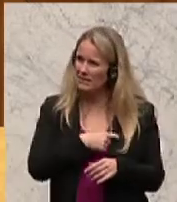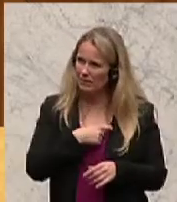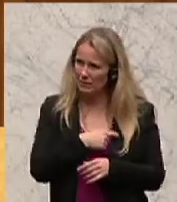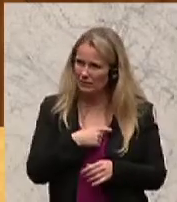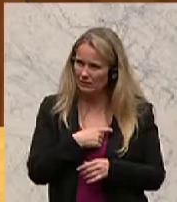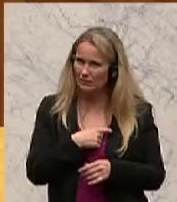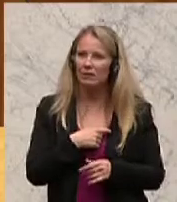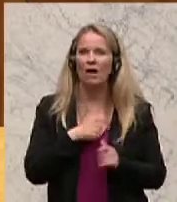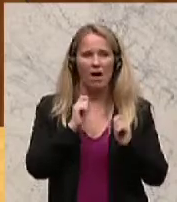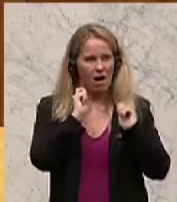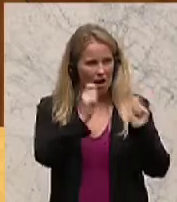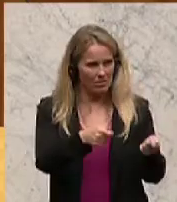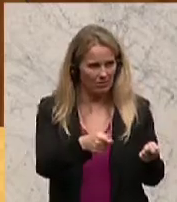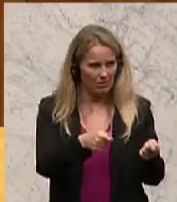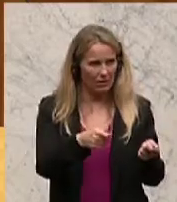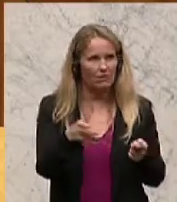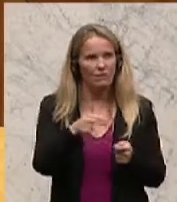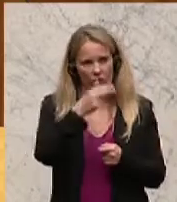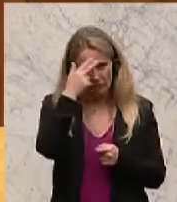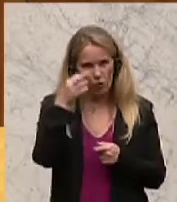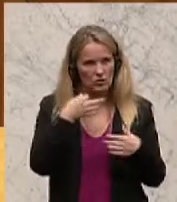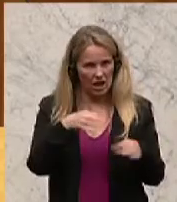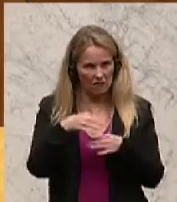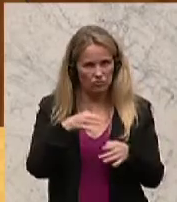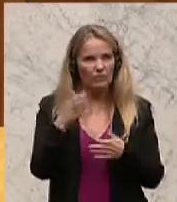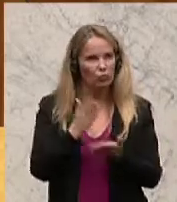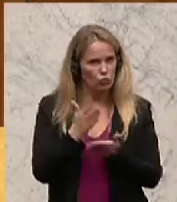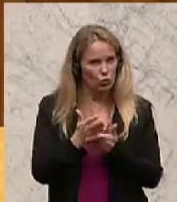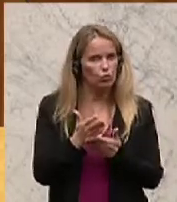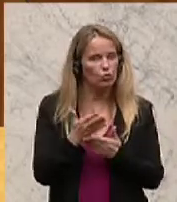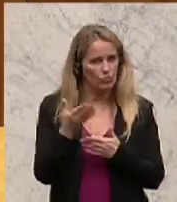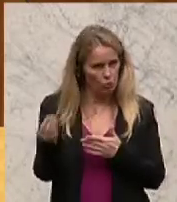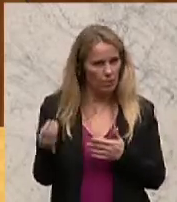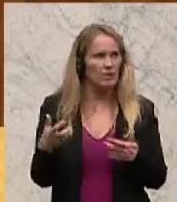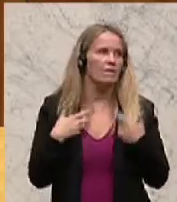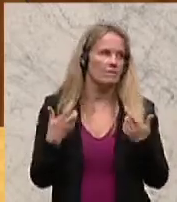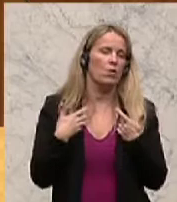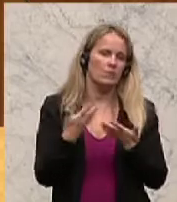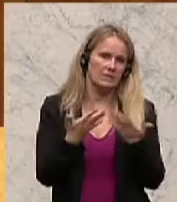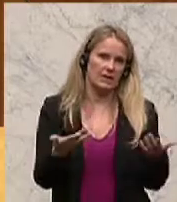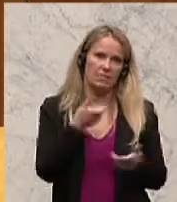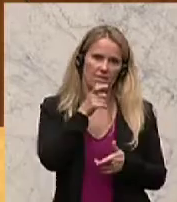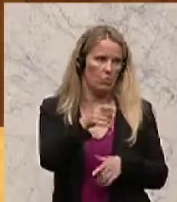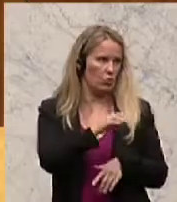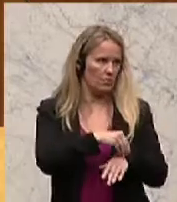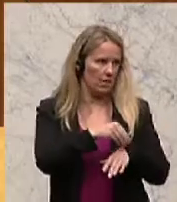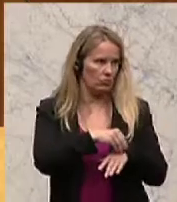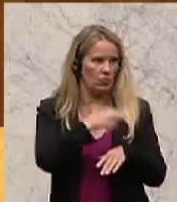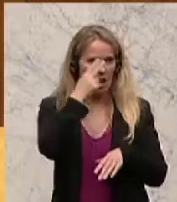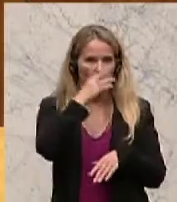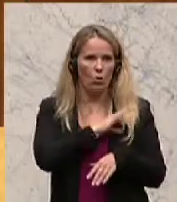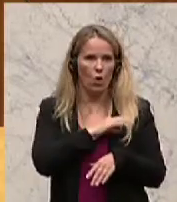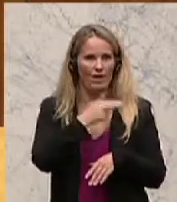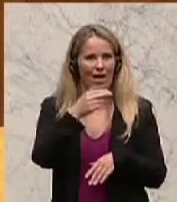diesbezüglicher Antrag von der Volksanwaltschaft schon zugekommen ist. Und ich freue mich sehr über die Wortmeldung auch des Kollegen Hels, das sehr